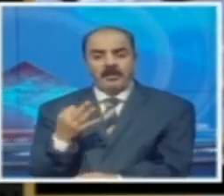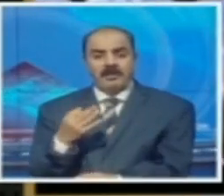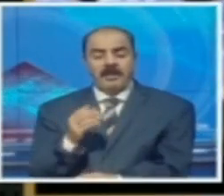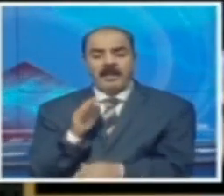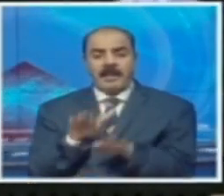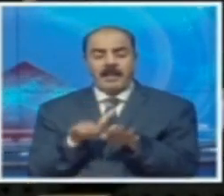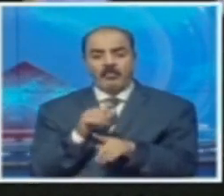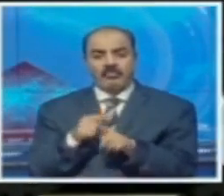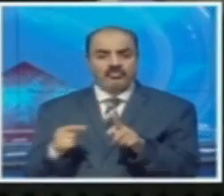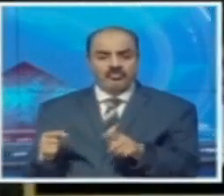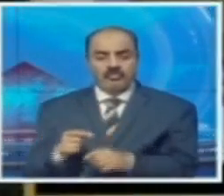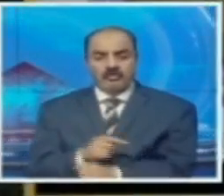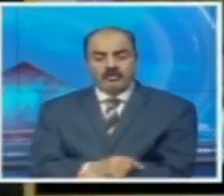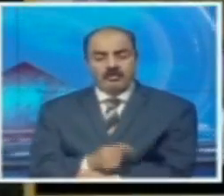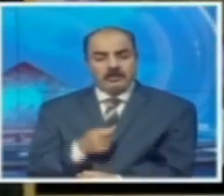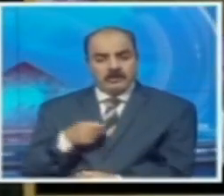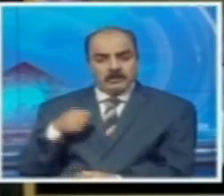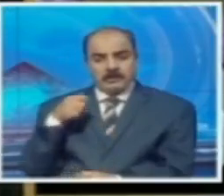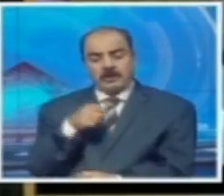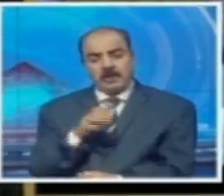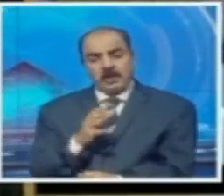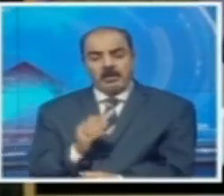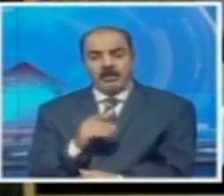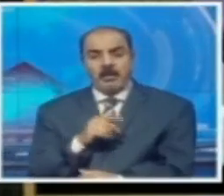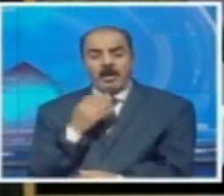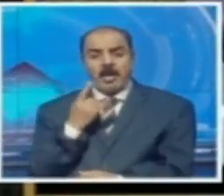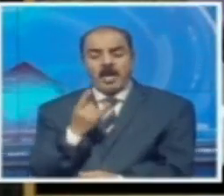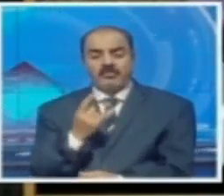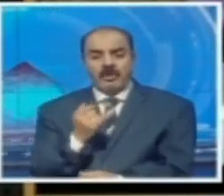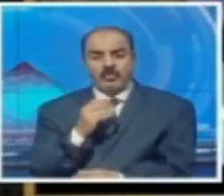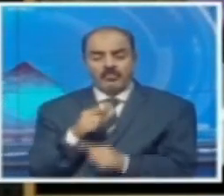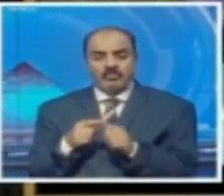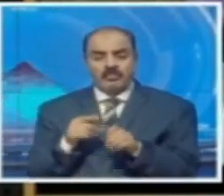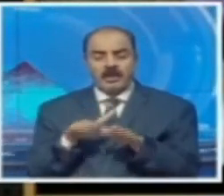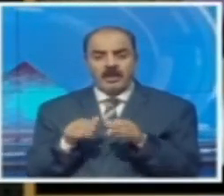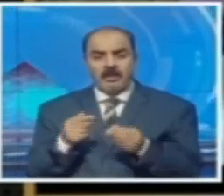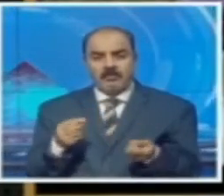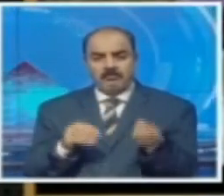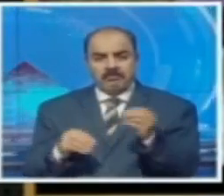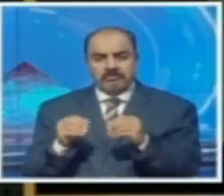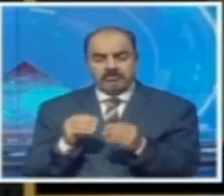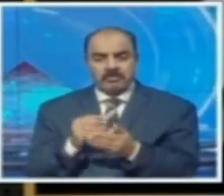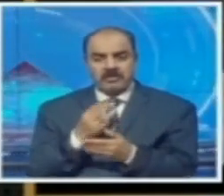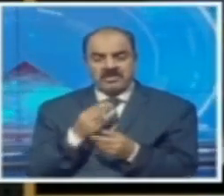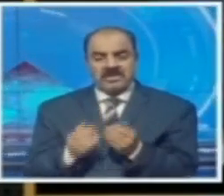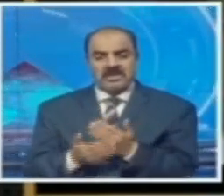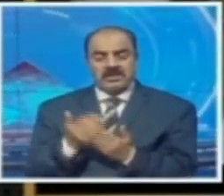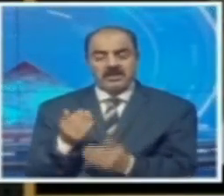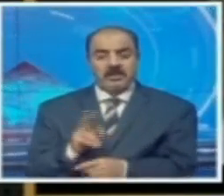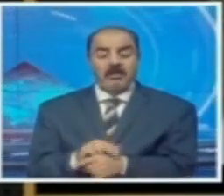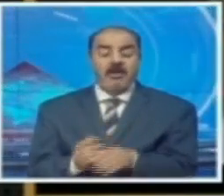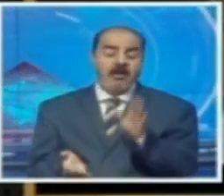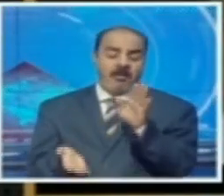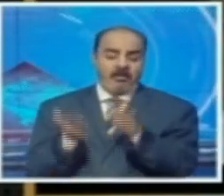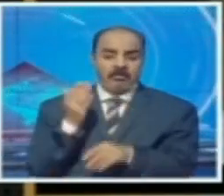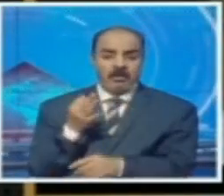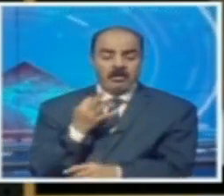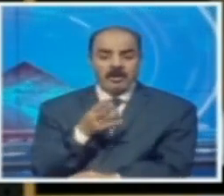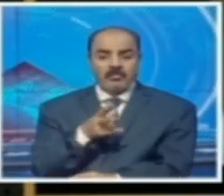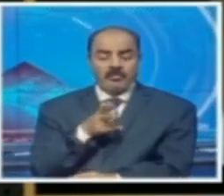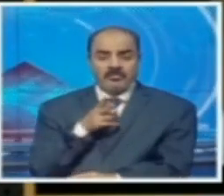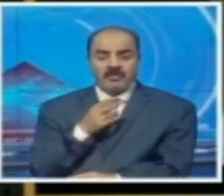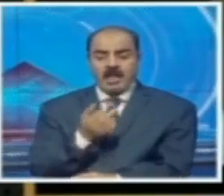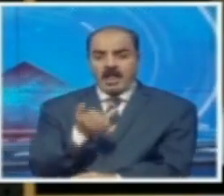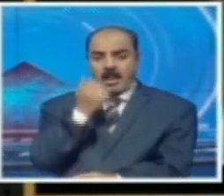33.5 كيلوغرام، إضافة إلى أكثر من 10.5 كيلوغرام من مخدر الاستروكس وقرابة